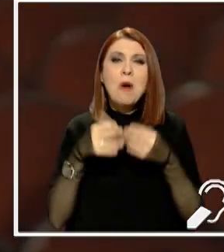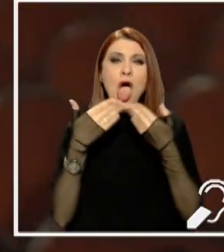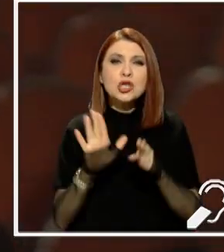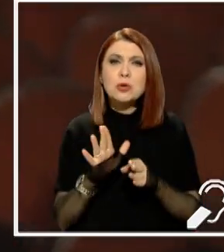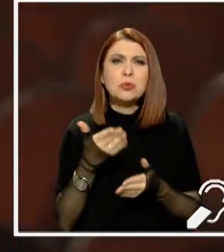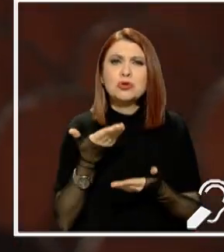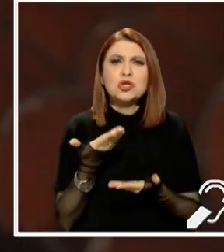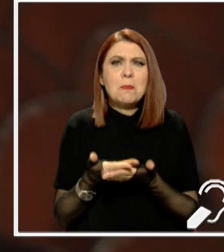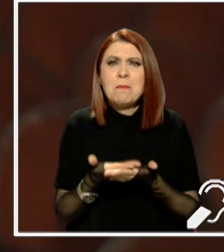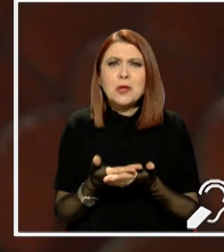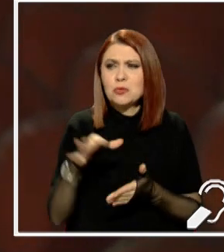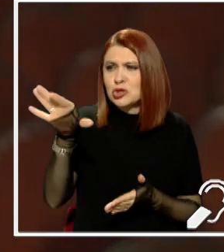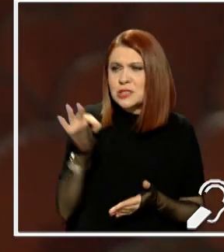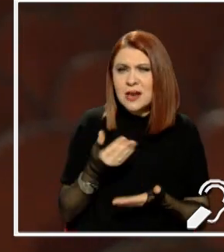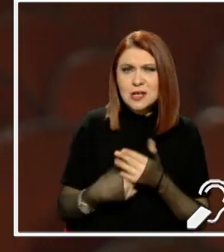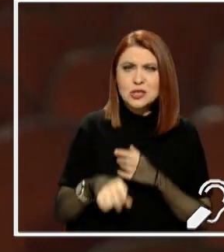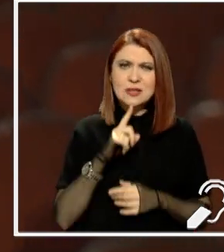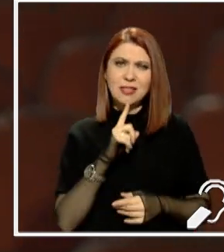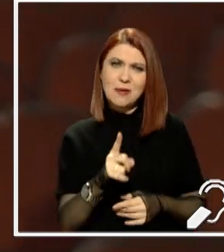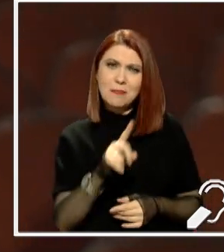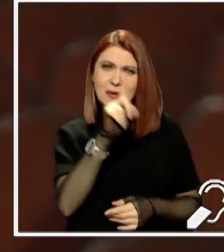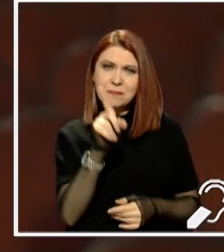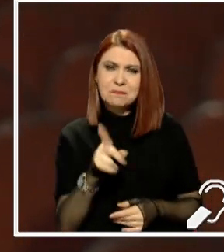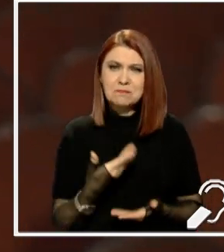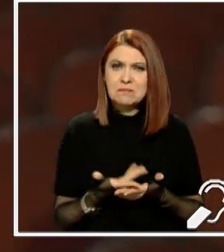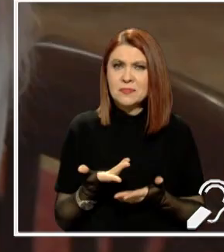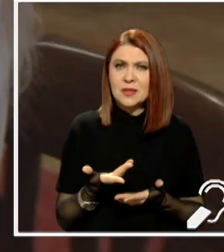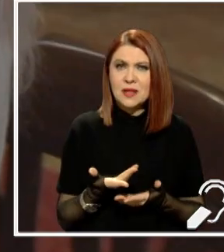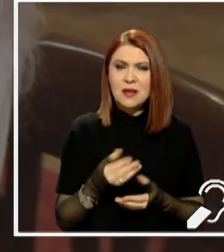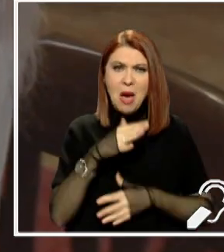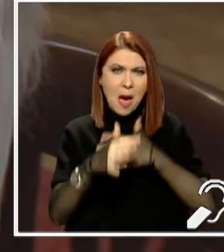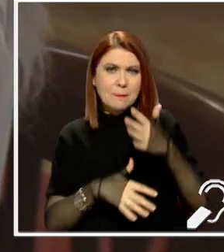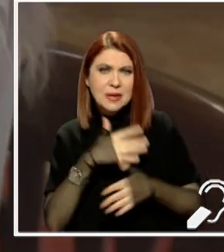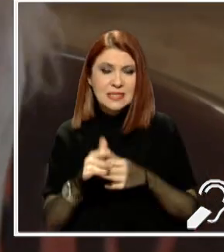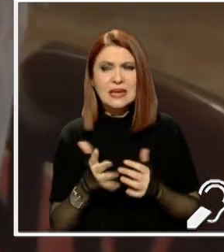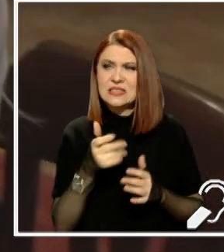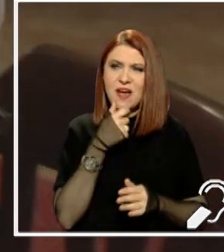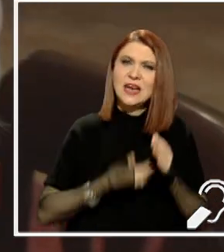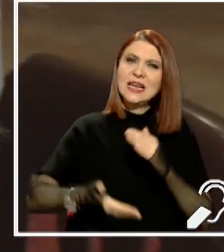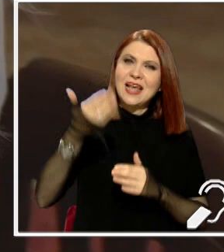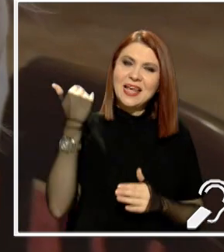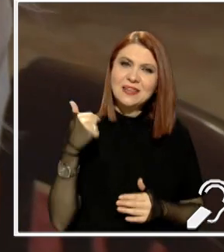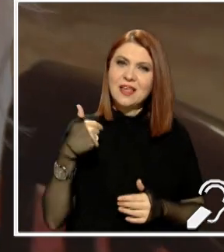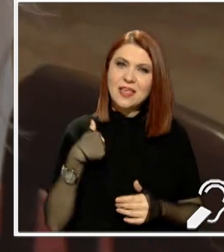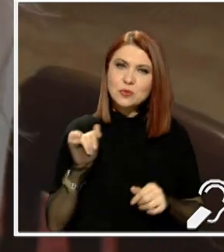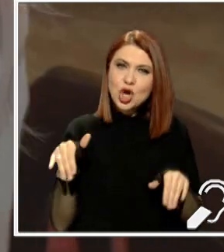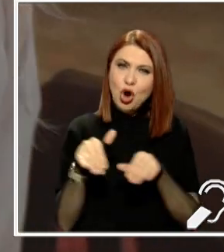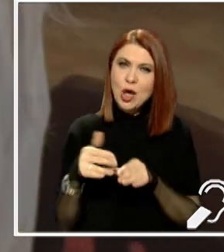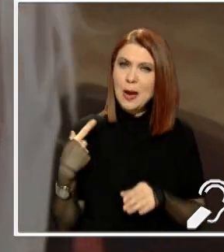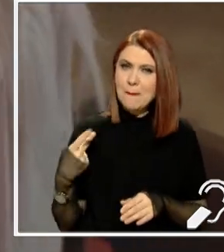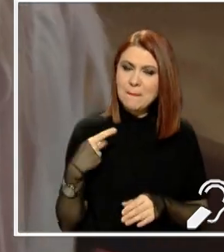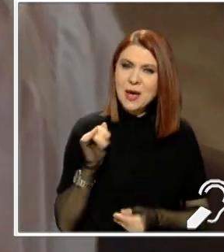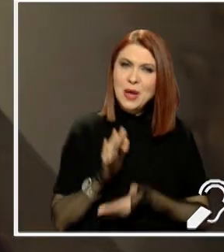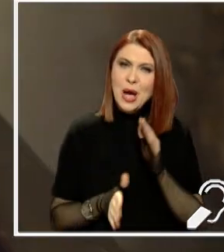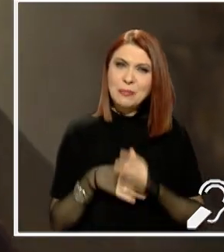te-a mânat în luptă? De ce ți-ai ales tema asta? E glamour și kitsch? În urmă cu câțiva ani, eu și colega mea, Paula, am